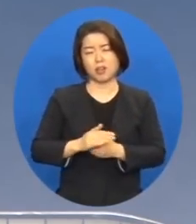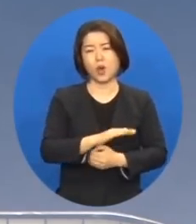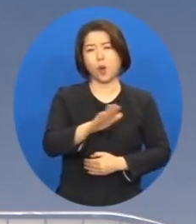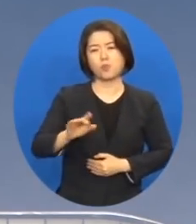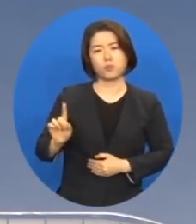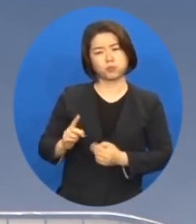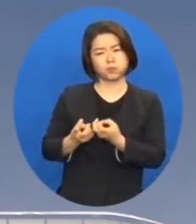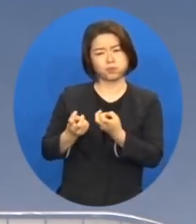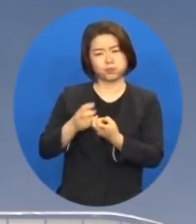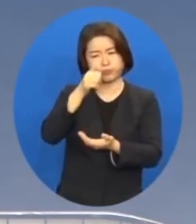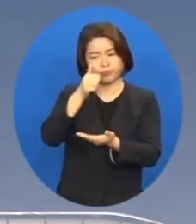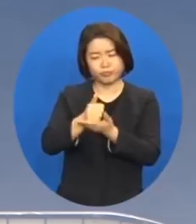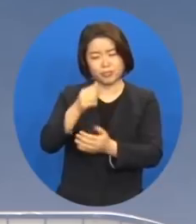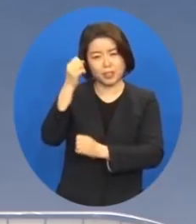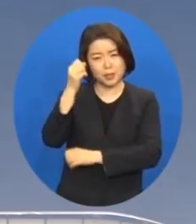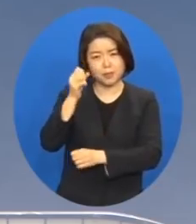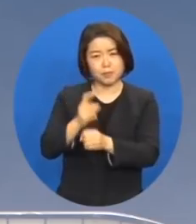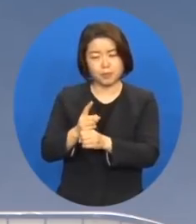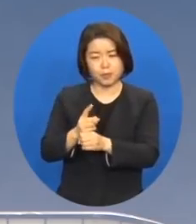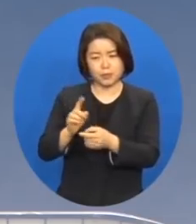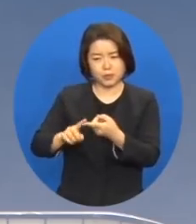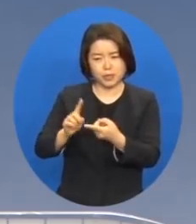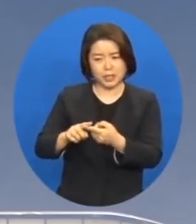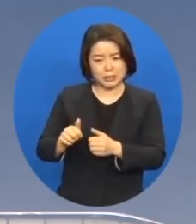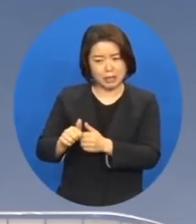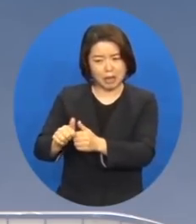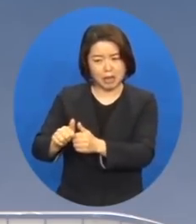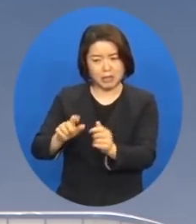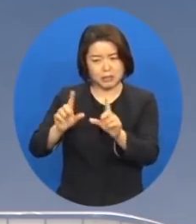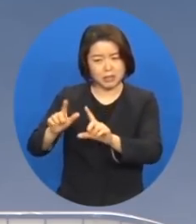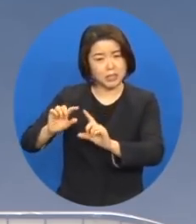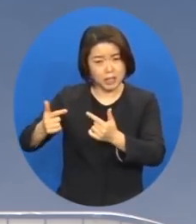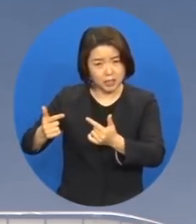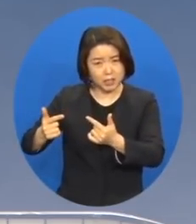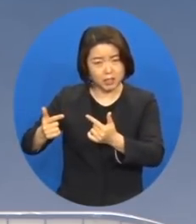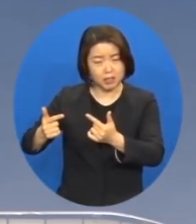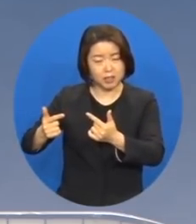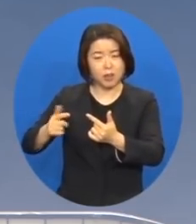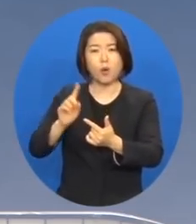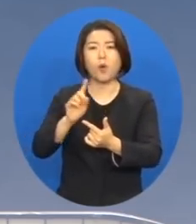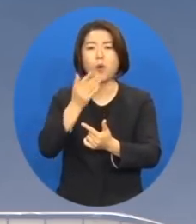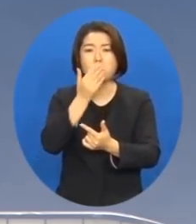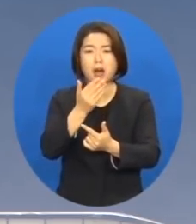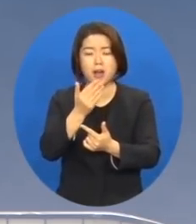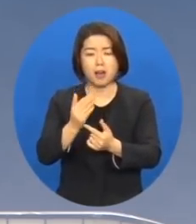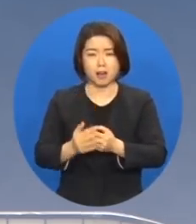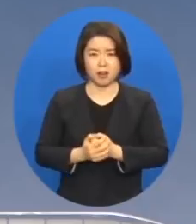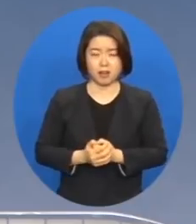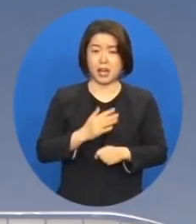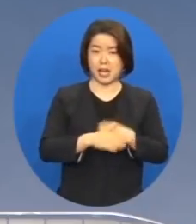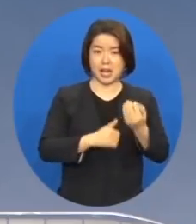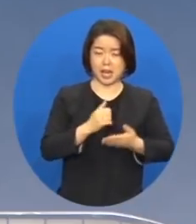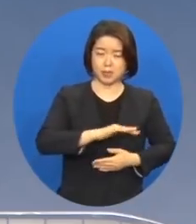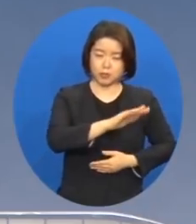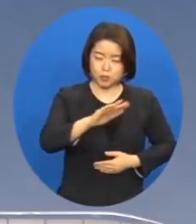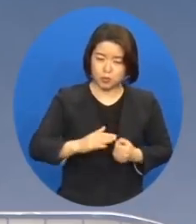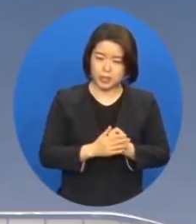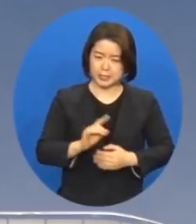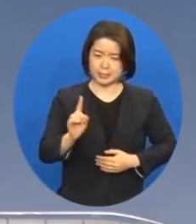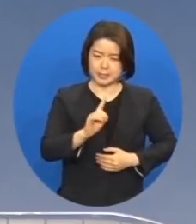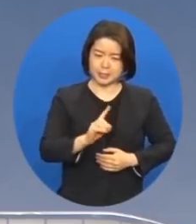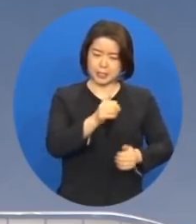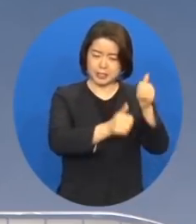그 죄의 본성대로 살지 않을 수 있나요? 하나님이 우리에게 어떤 시험과 시련도